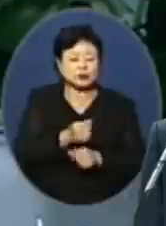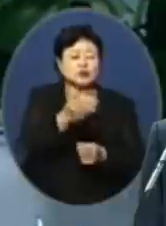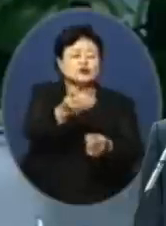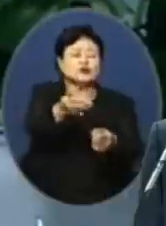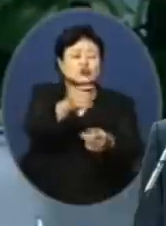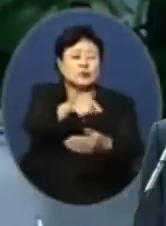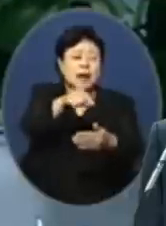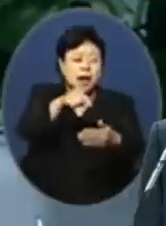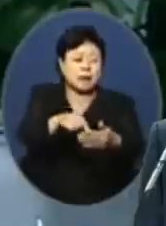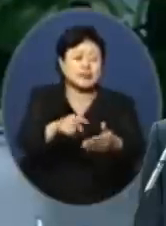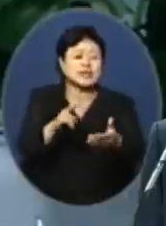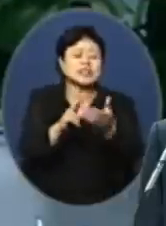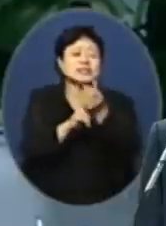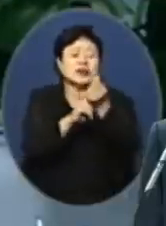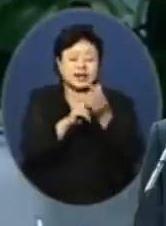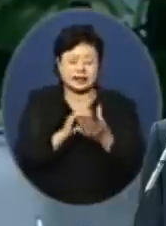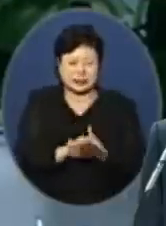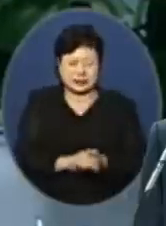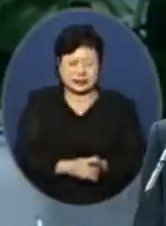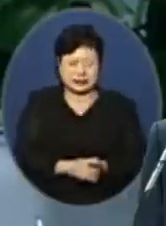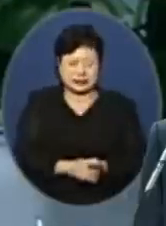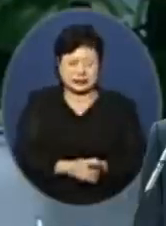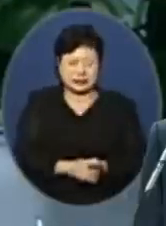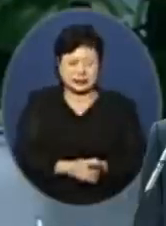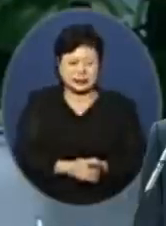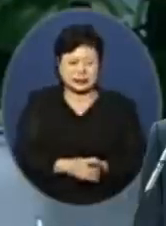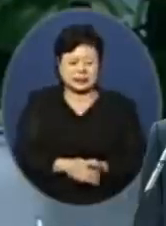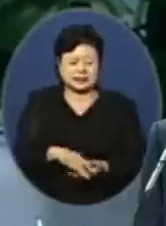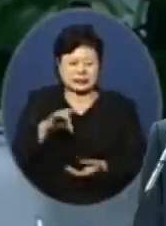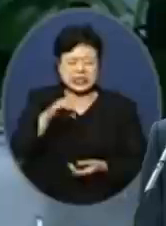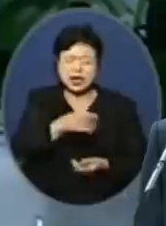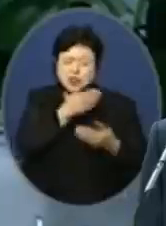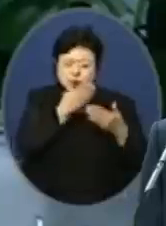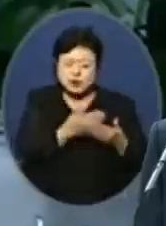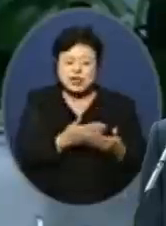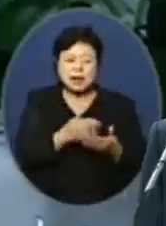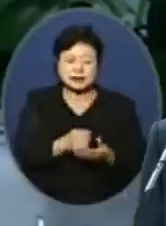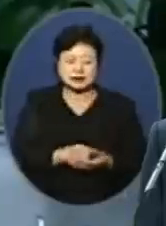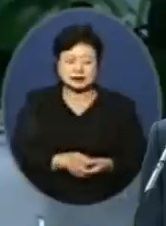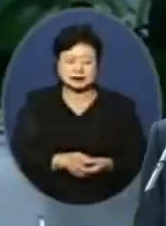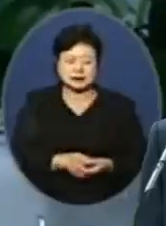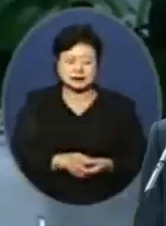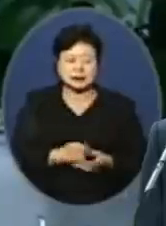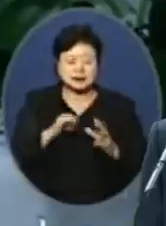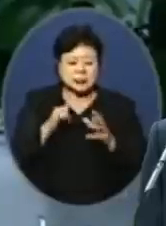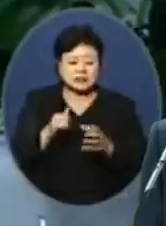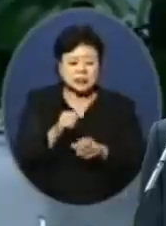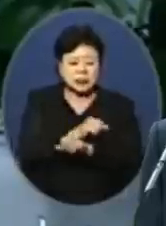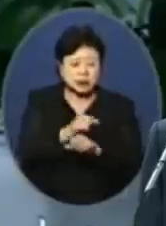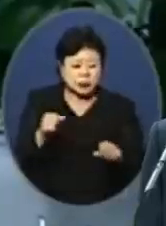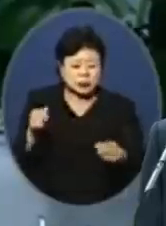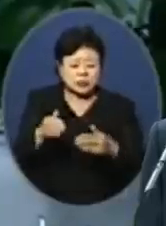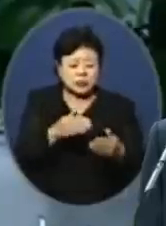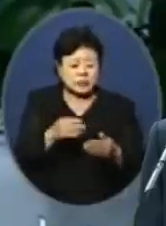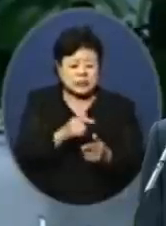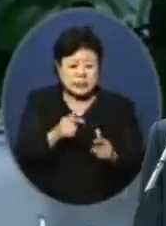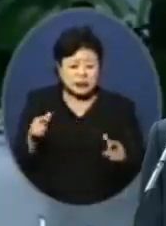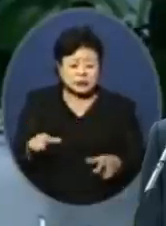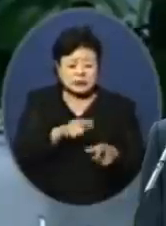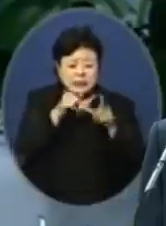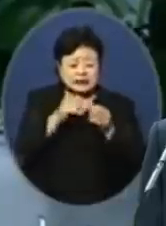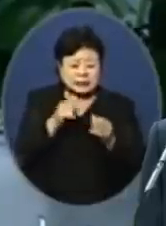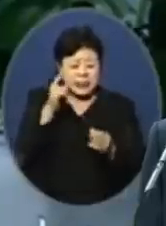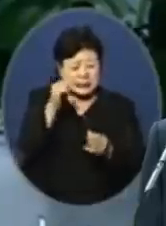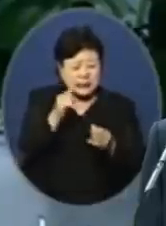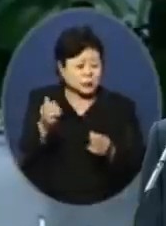용서하는 마음이 기적이다. 그것이 가장 귀한 것입니다. 이 세상에 용서를 경험하지 않고 살아가는 사람은